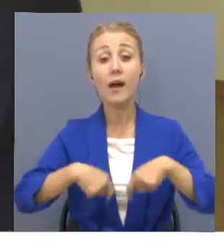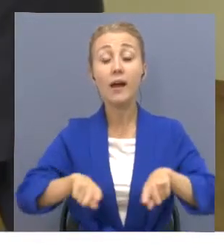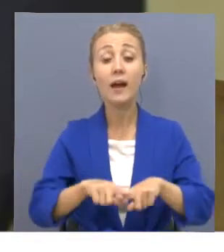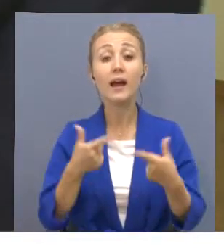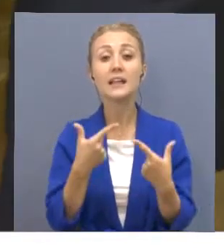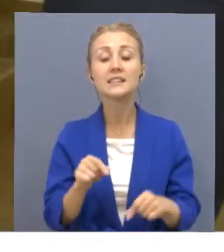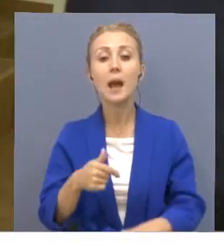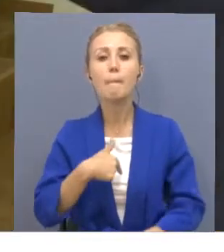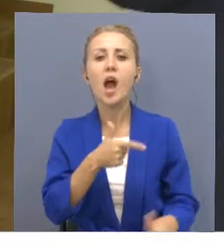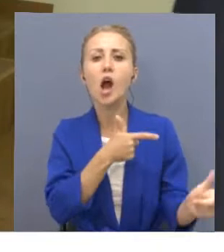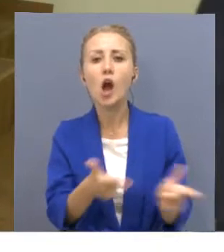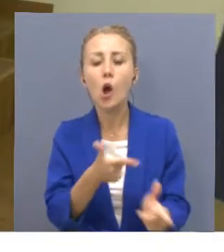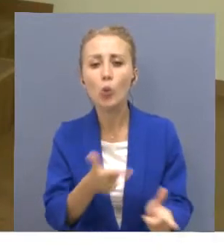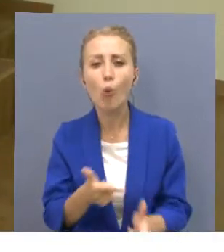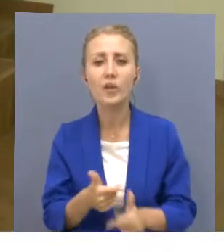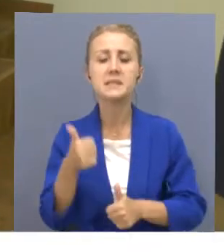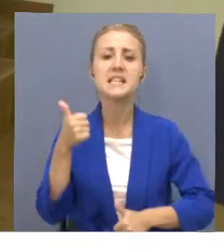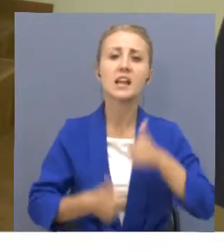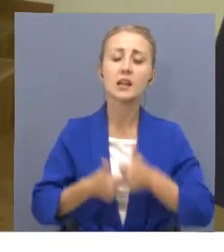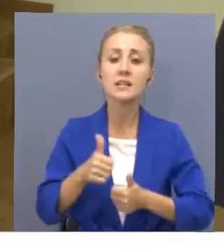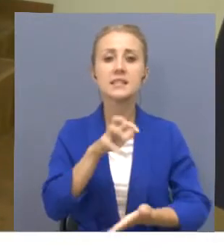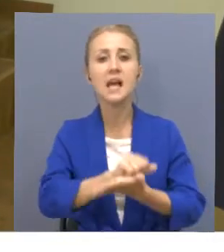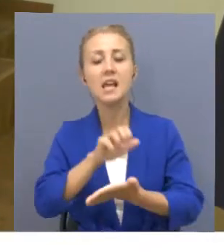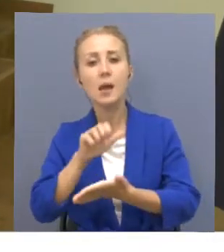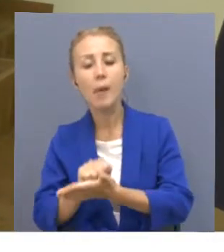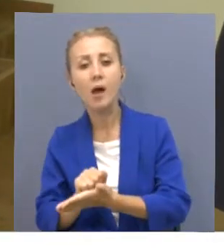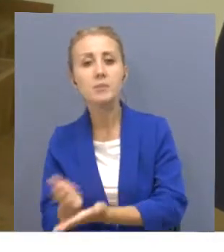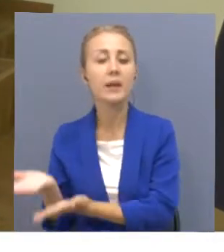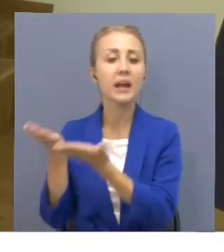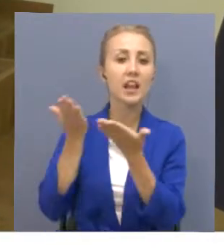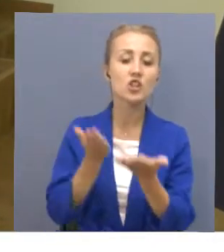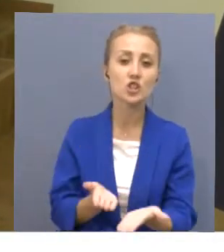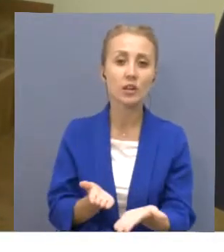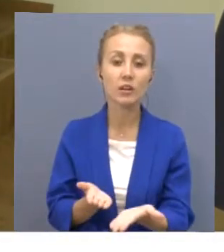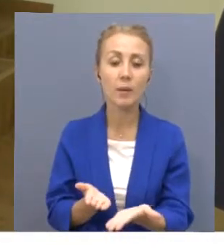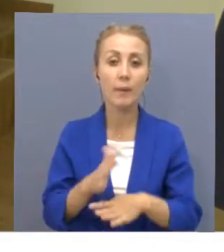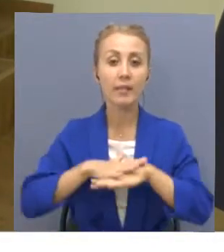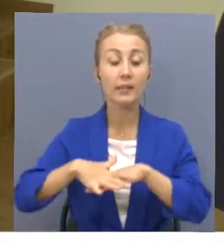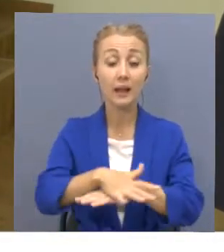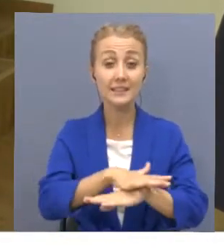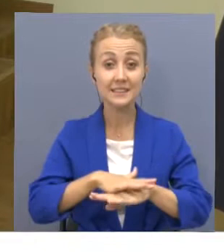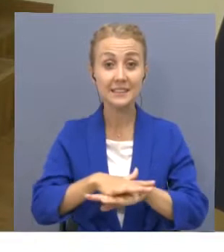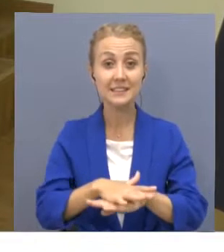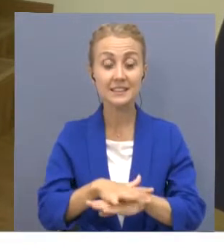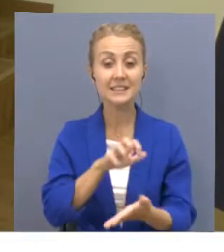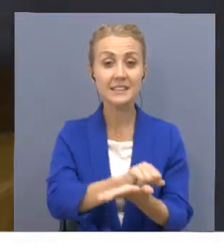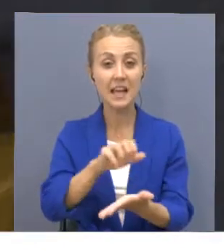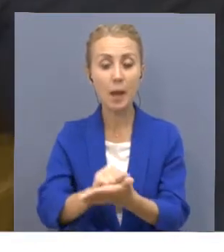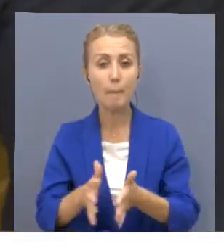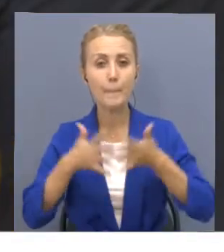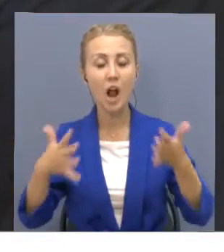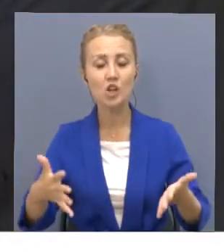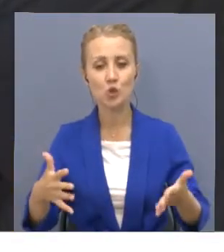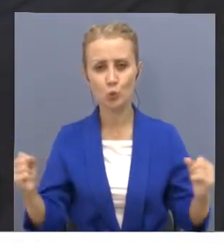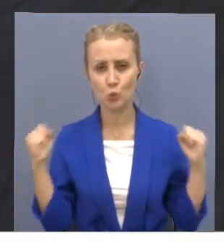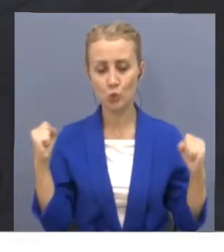организовываем всякого рода соревнования, занимаемся привлечением населения к занятиям массовым видом спорта. Я